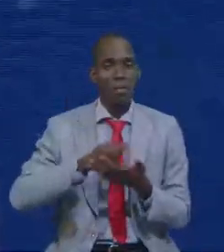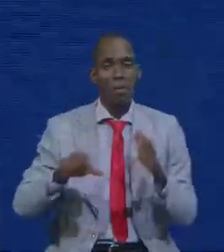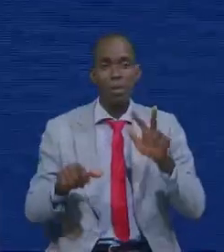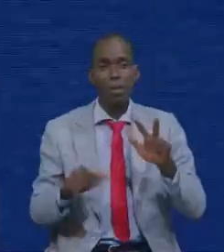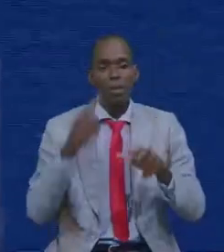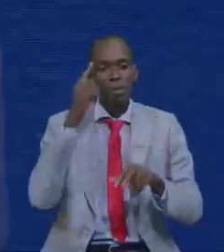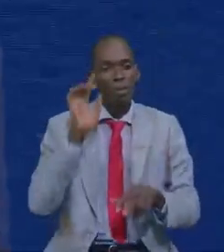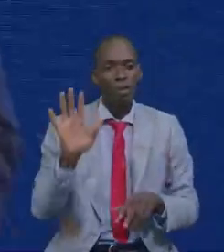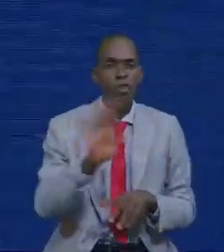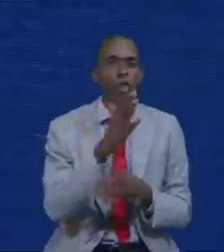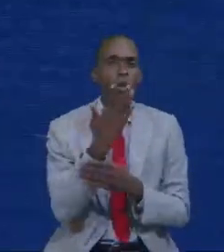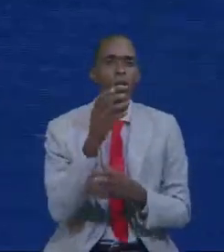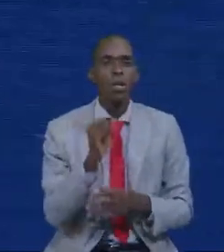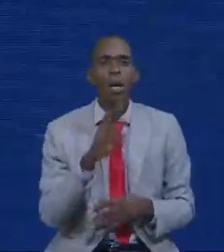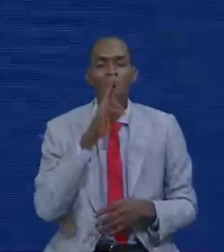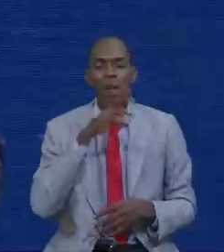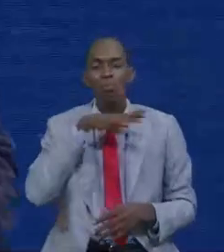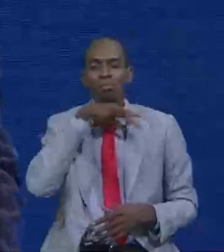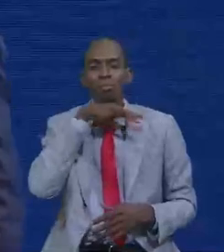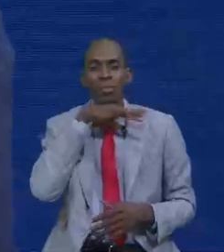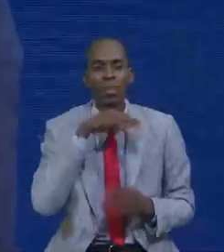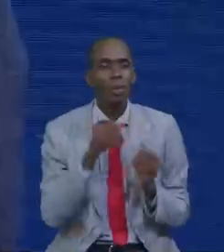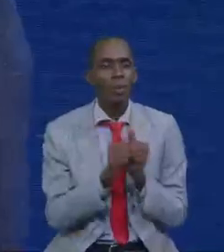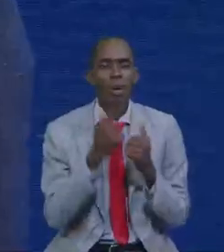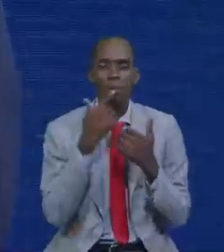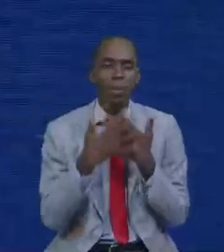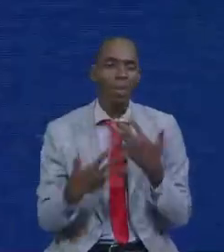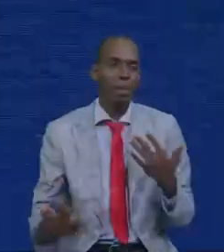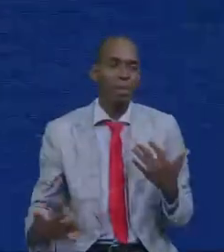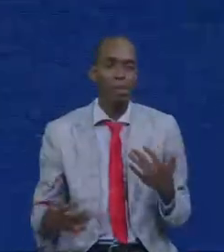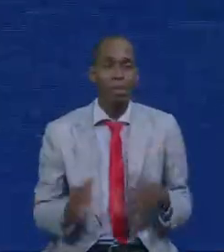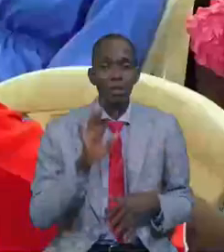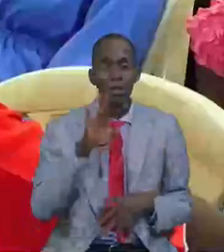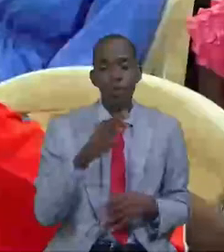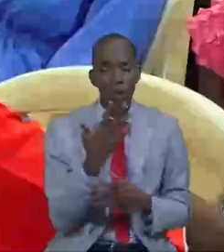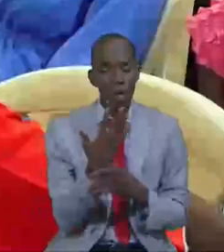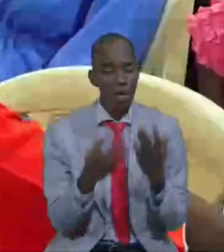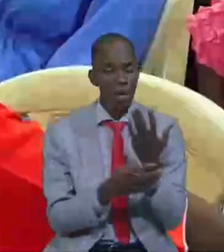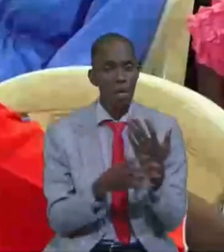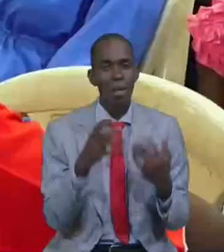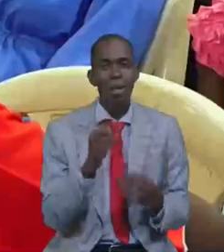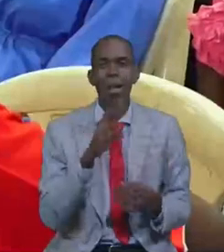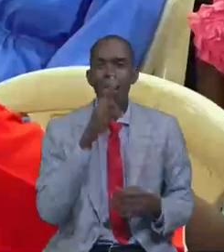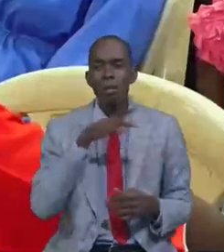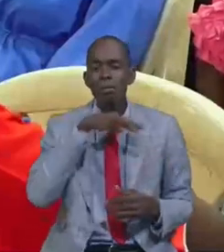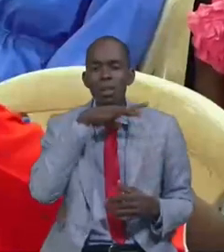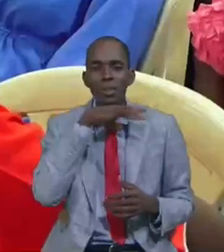mains sont souillées de sang. Vos mains sont souillées de sang. Je suis